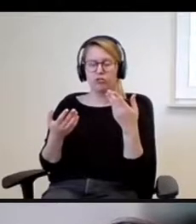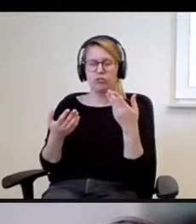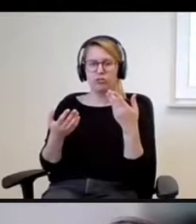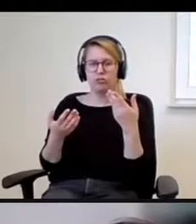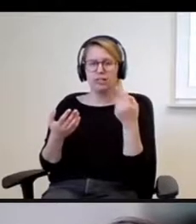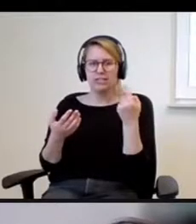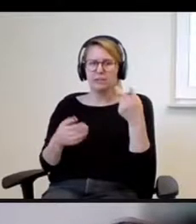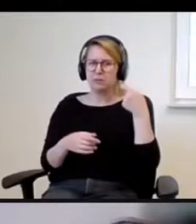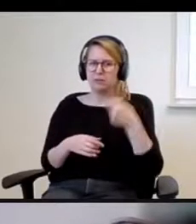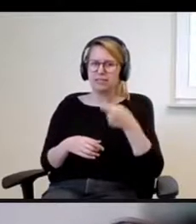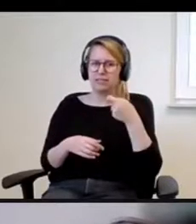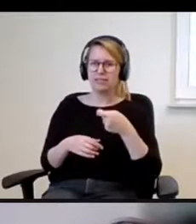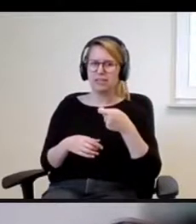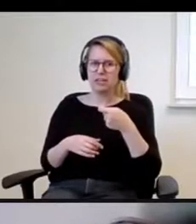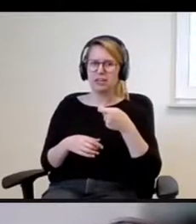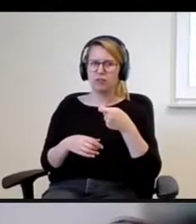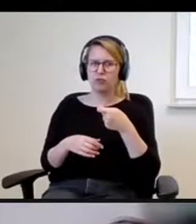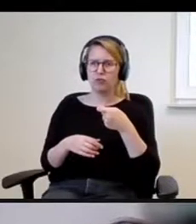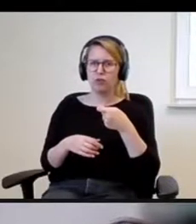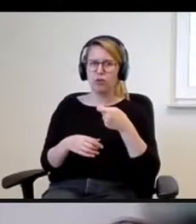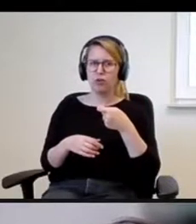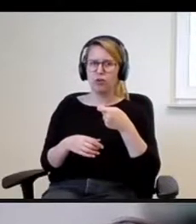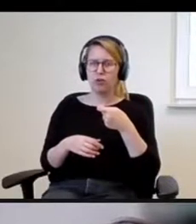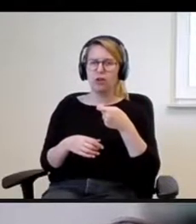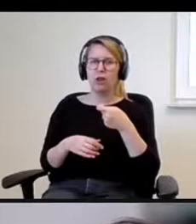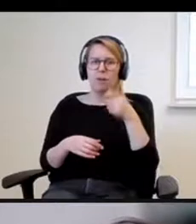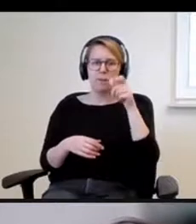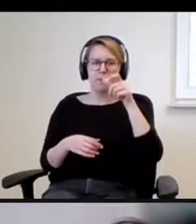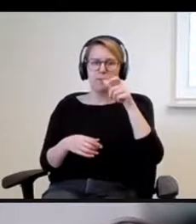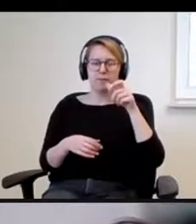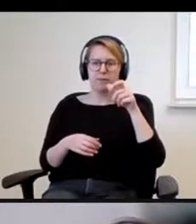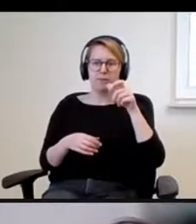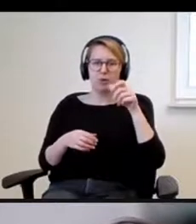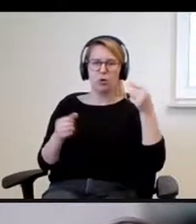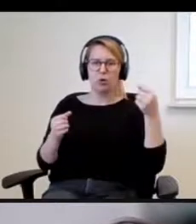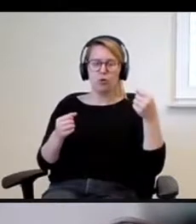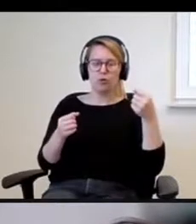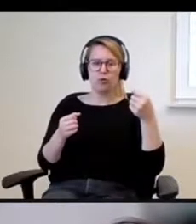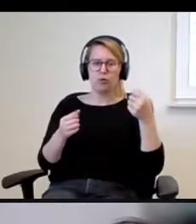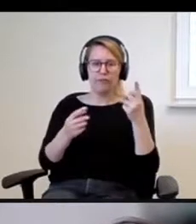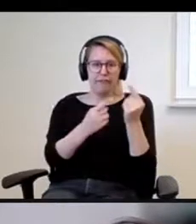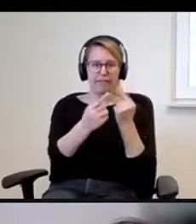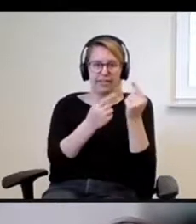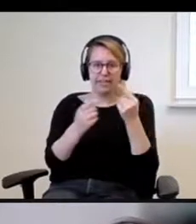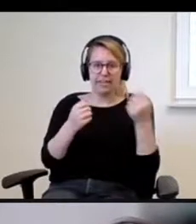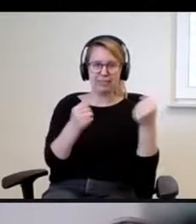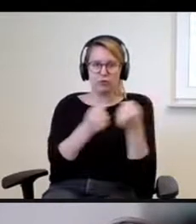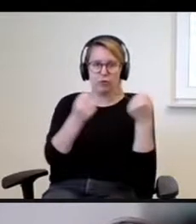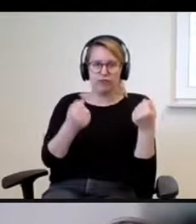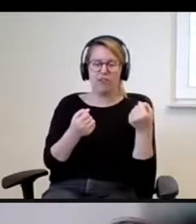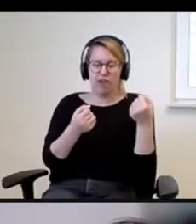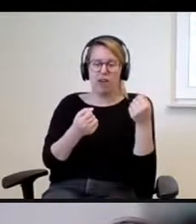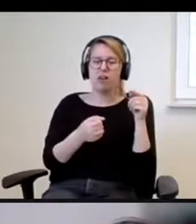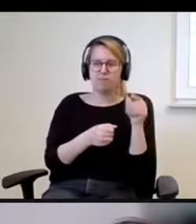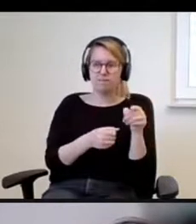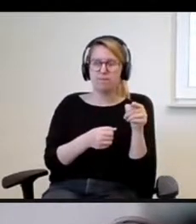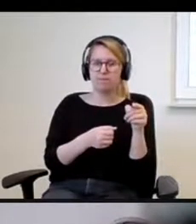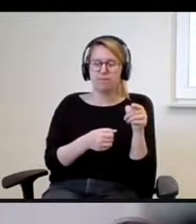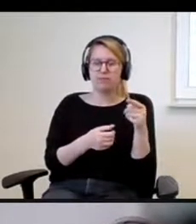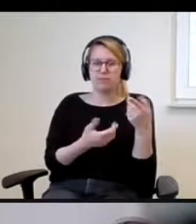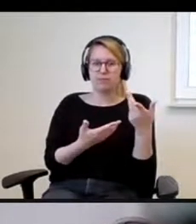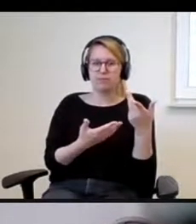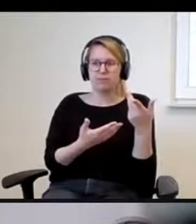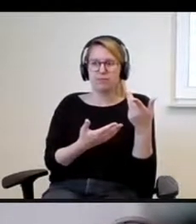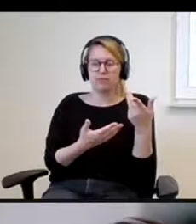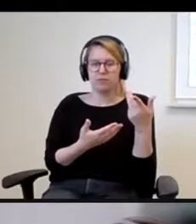qui évidemment partage, j'estime, ce qui a été dit sur la mobilité des personnes en